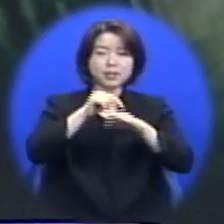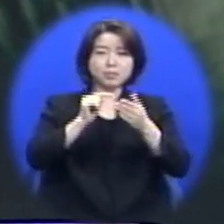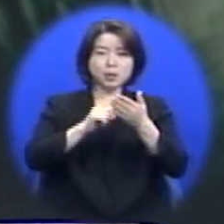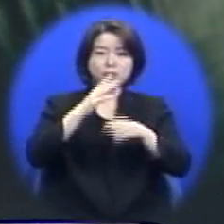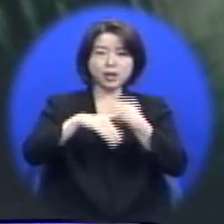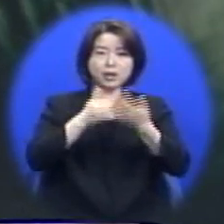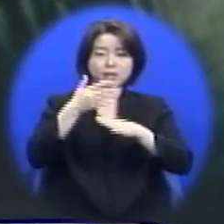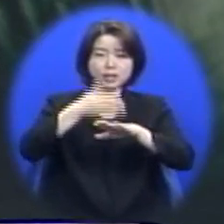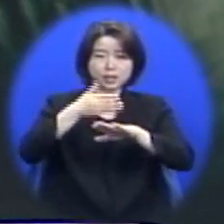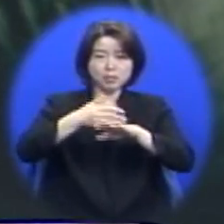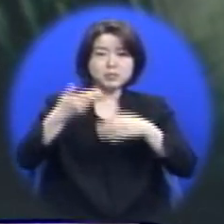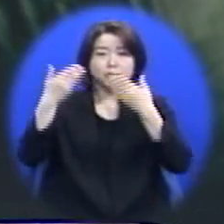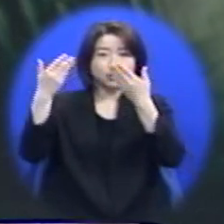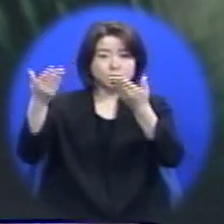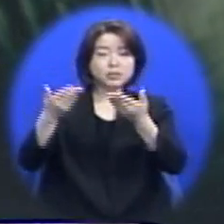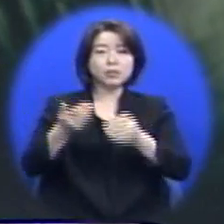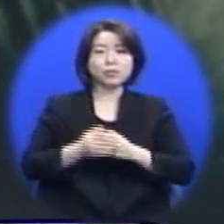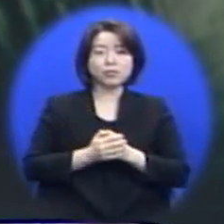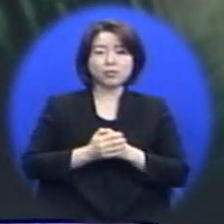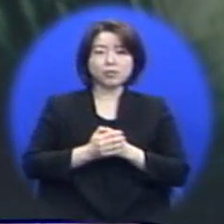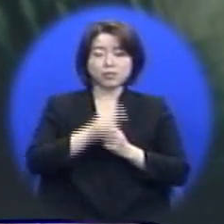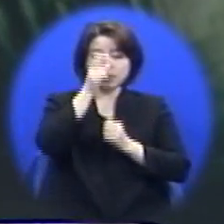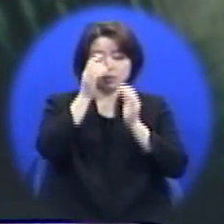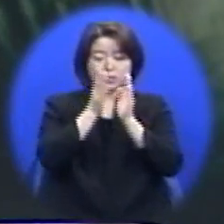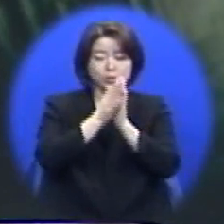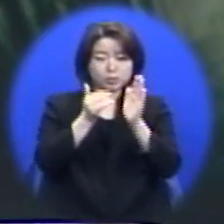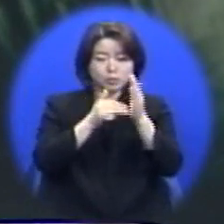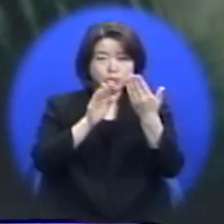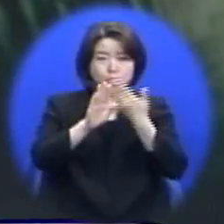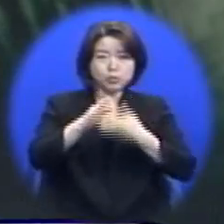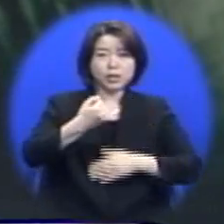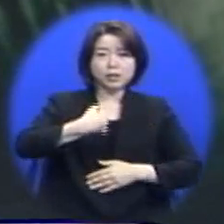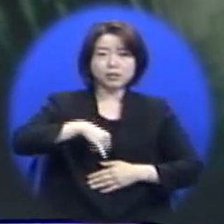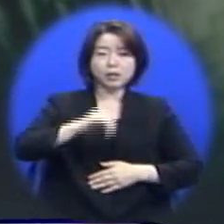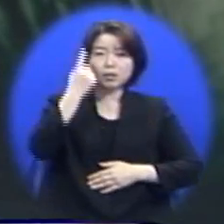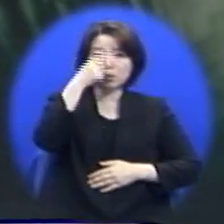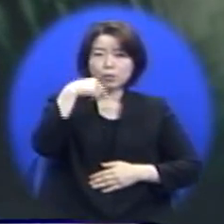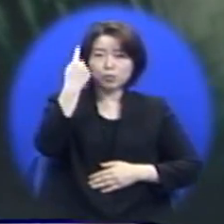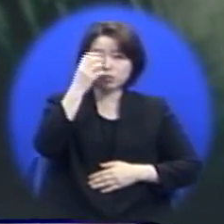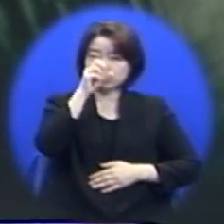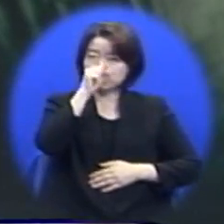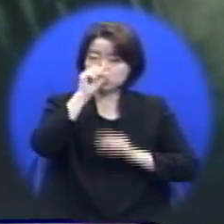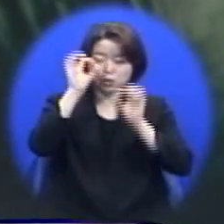감사 기도를 드렸는데 기도하고 나니까 딸들의 얼굴이 별로 안